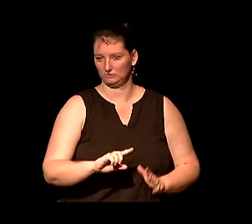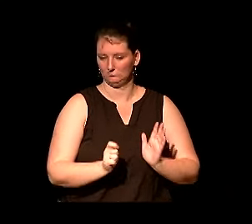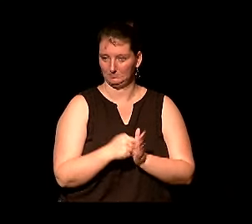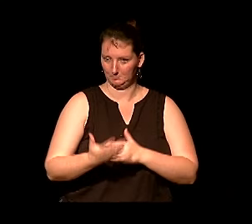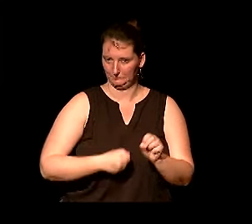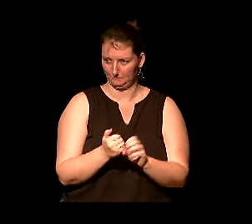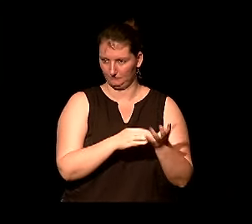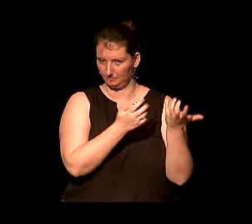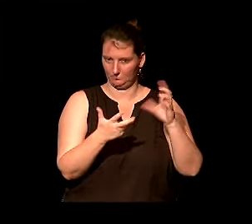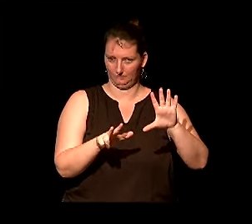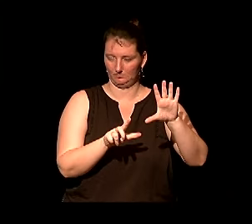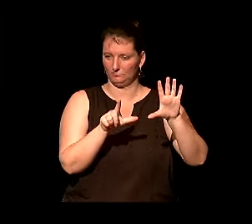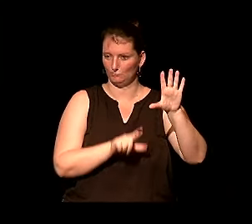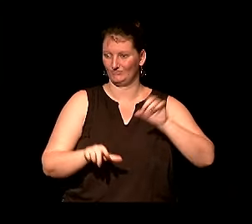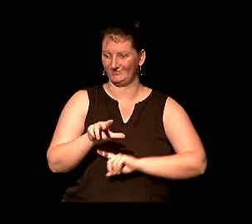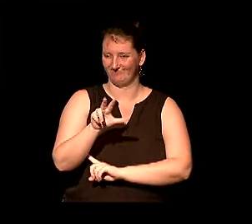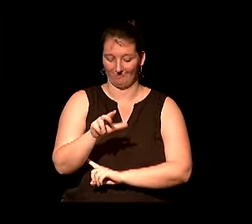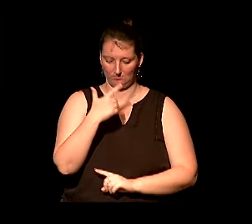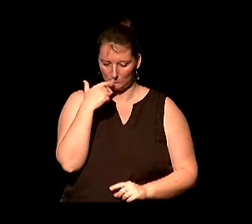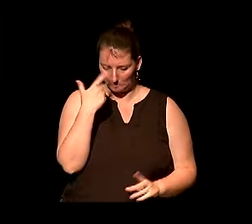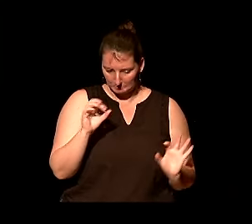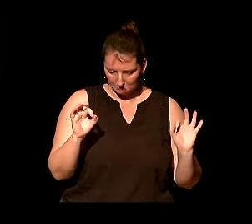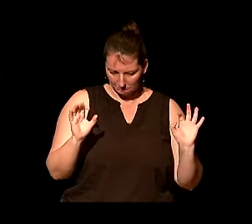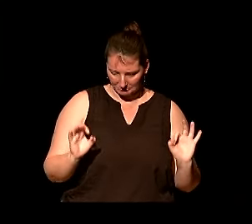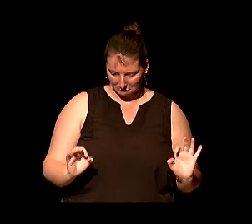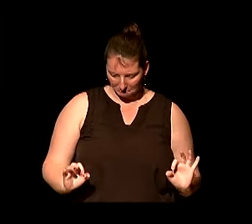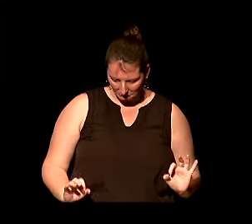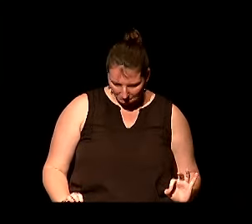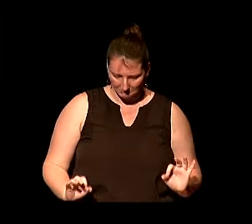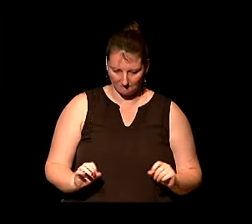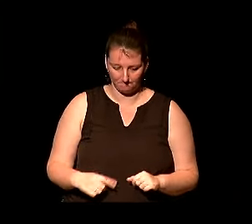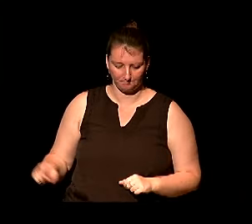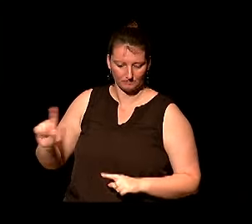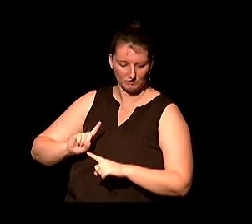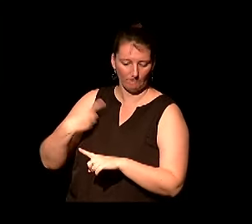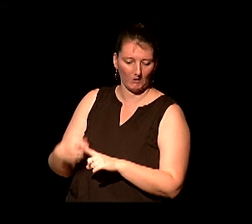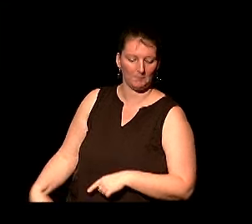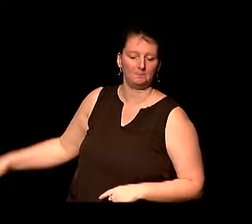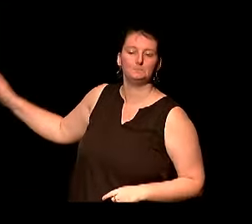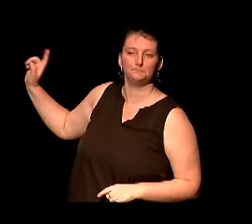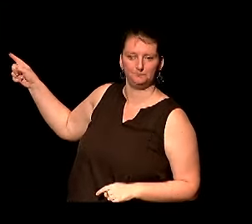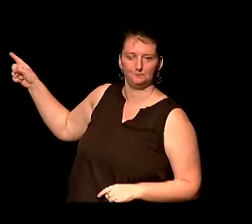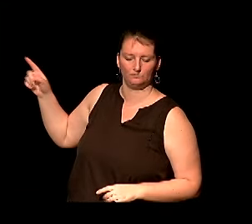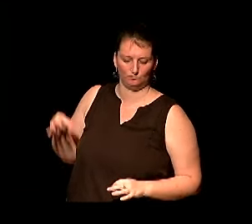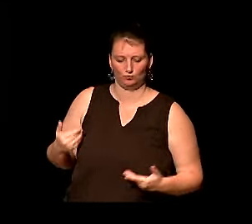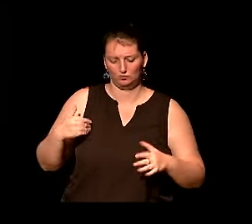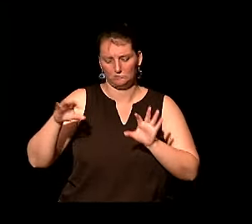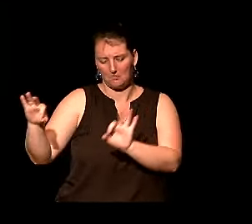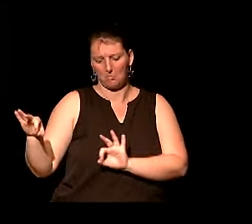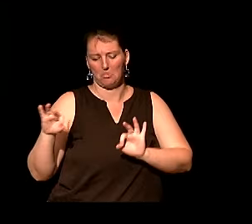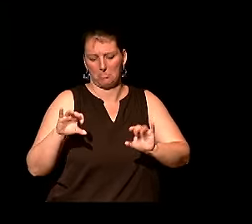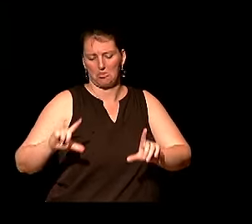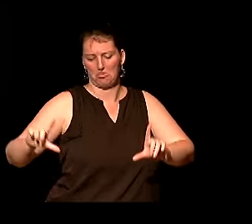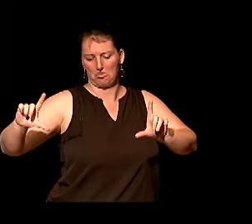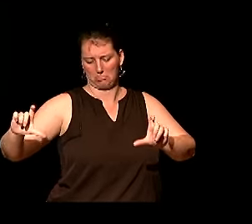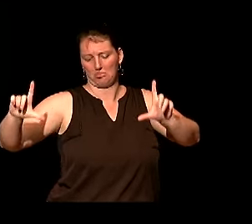ressemble aux Affameurs d'Anthony Mann. Là, j'ai choisi un photogramme, mais le film joue de la